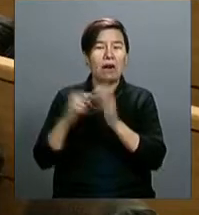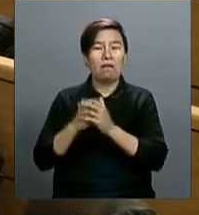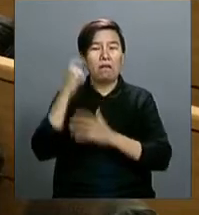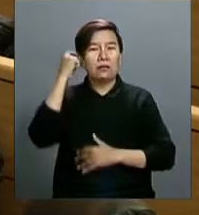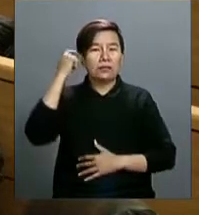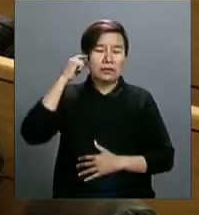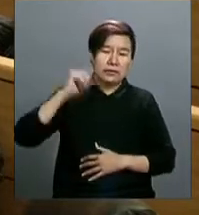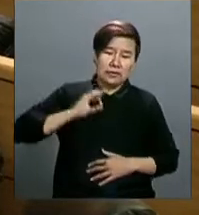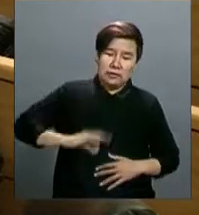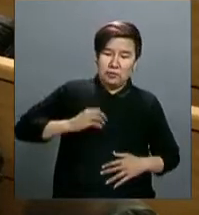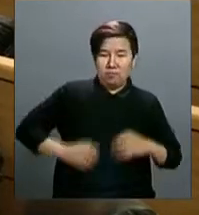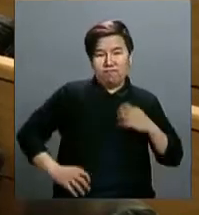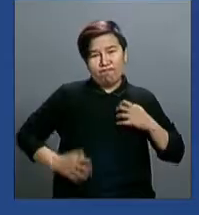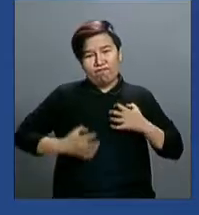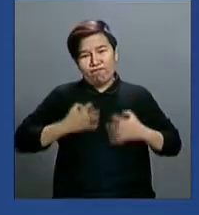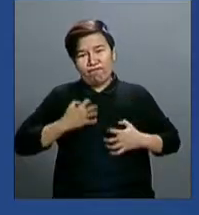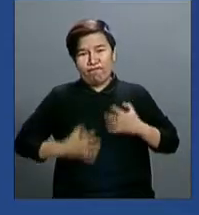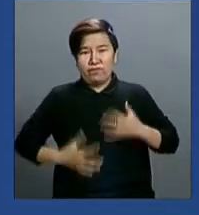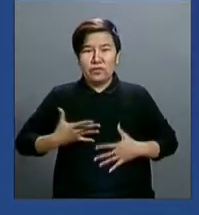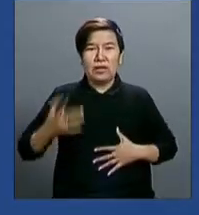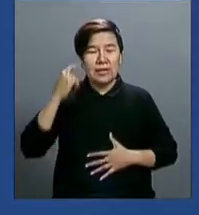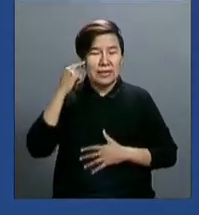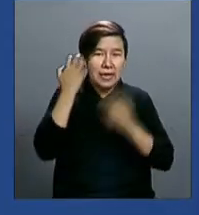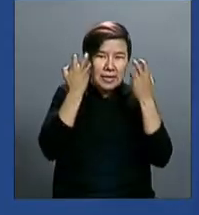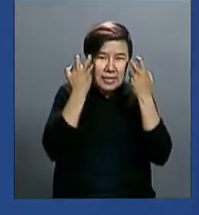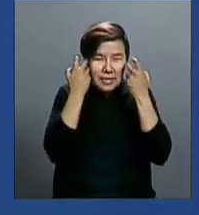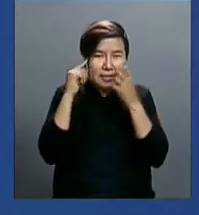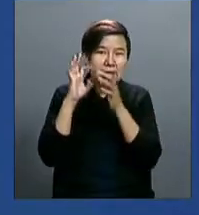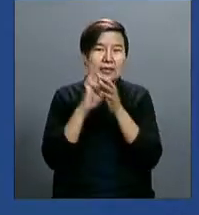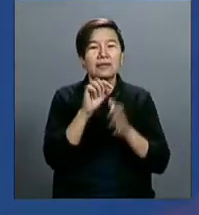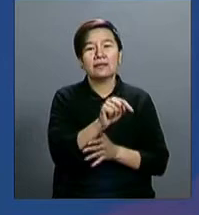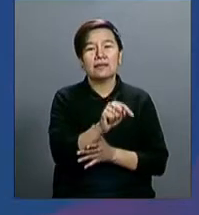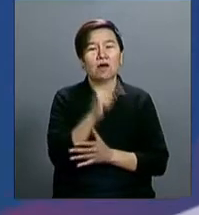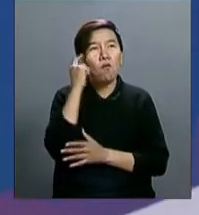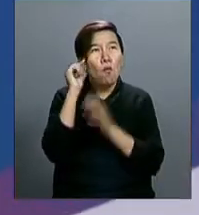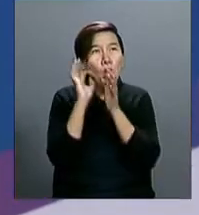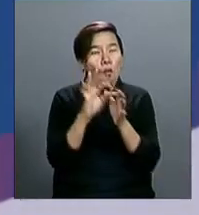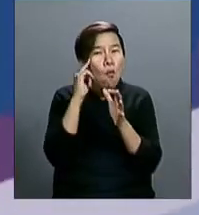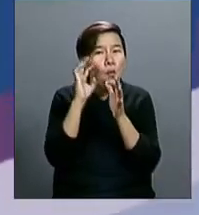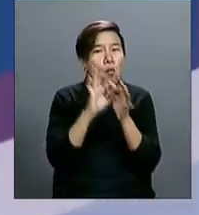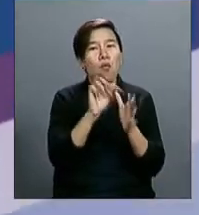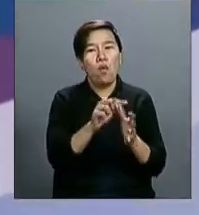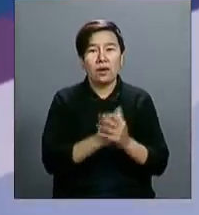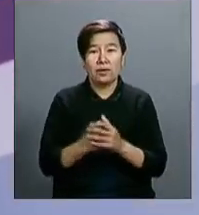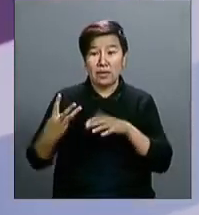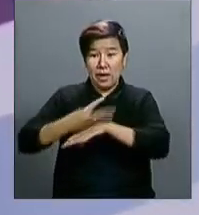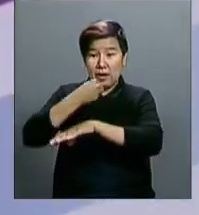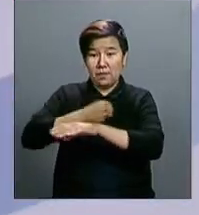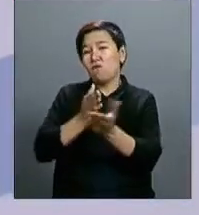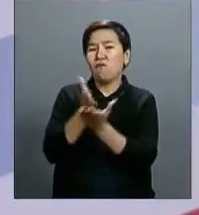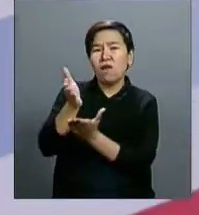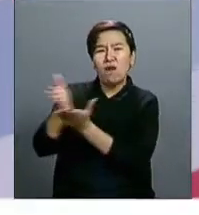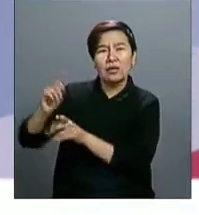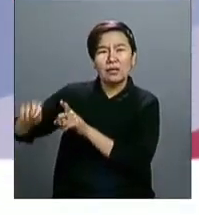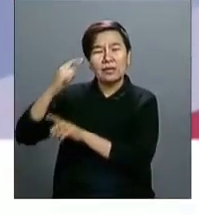วิตกกังวลโดยเฉพาะเมื่อมองในมุมการเมืองนะคะซึ่งตอนนี้ก็มีเสียงวิพากษ์วิจารณ์จากหลายฝ่ายการเมืองเหมือน